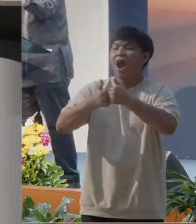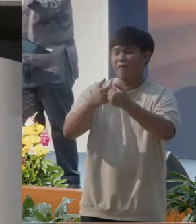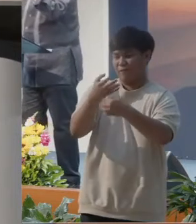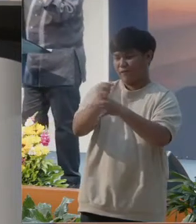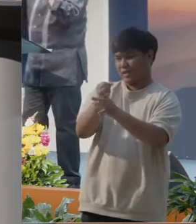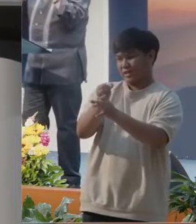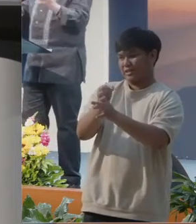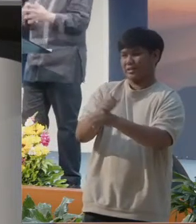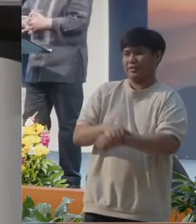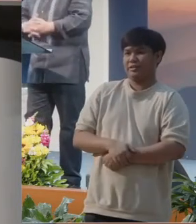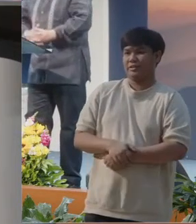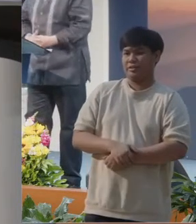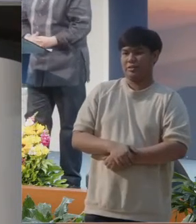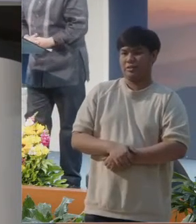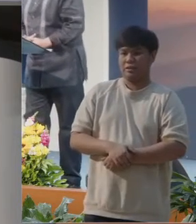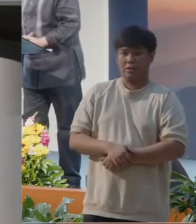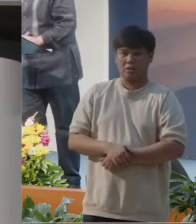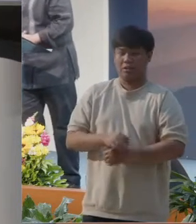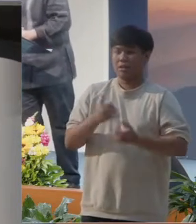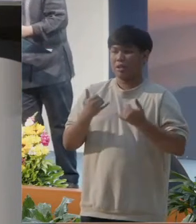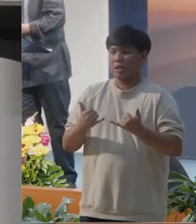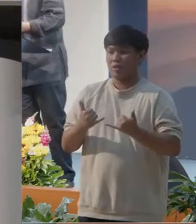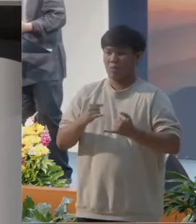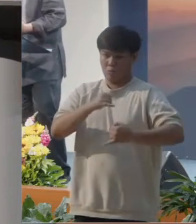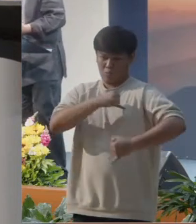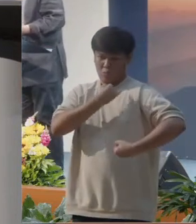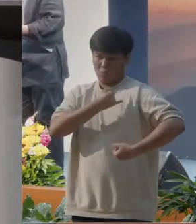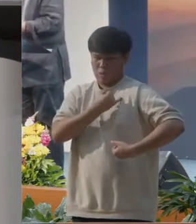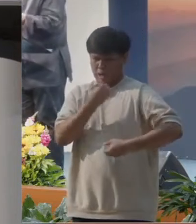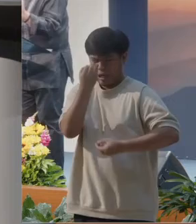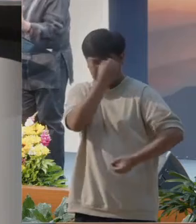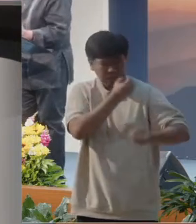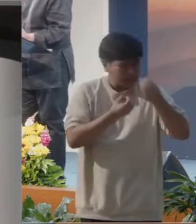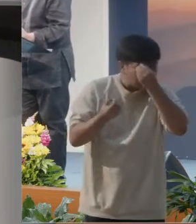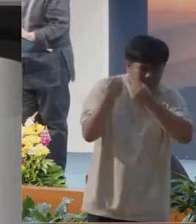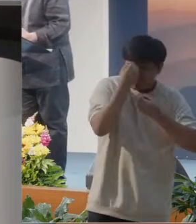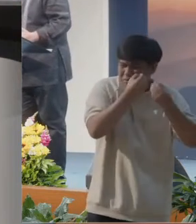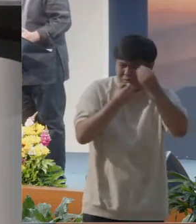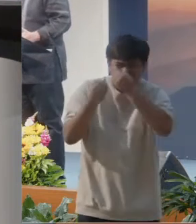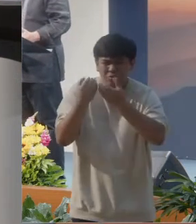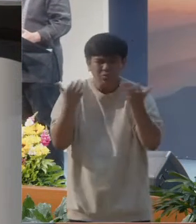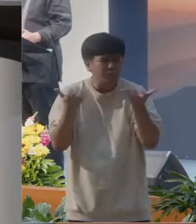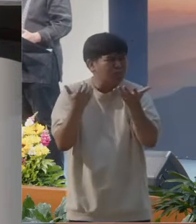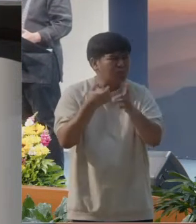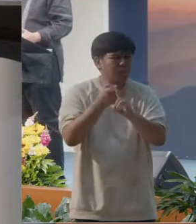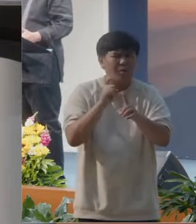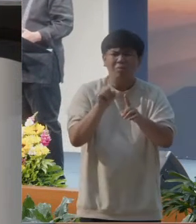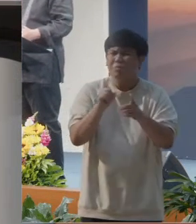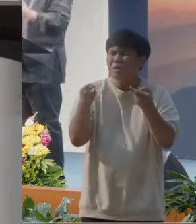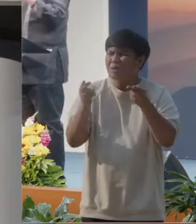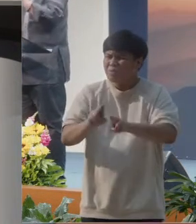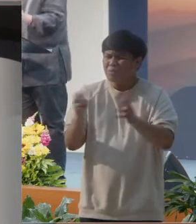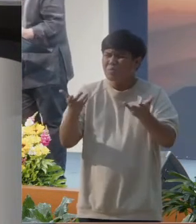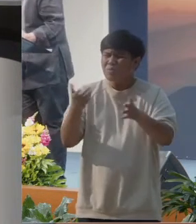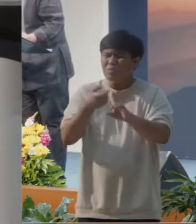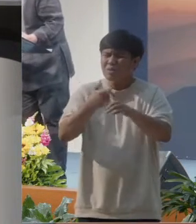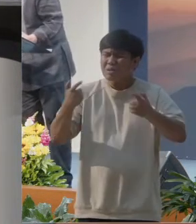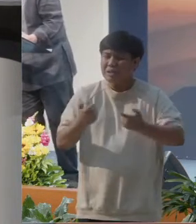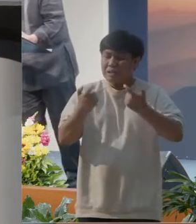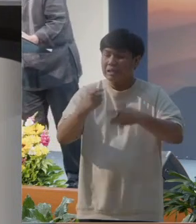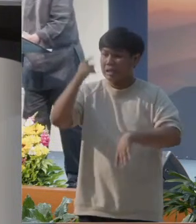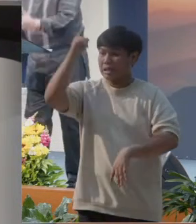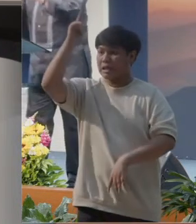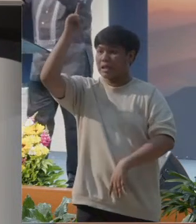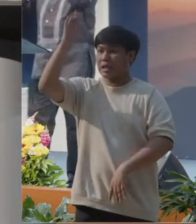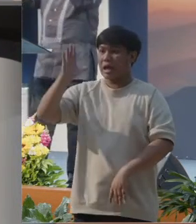pong tuliro ang ating Josue at hindi nila malaman kung ano nangyayari, ang ating Panginoong Diyos